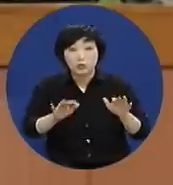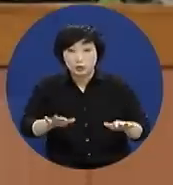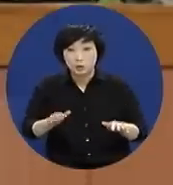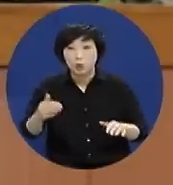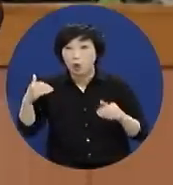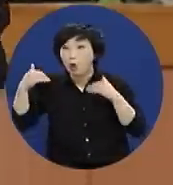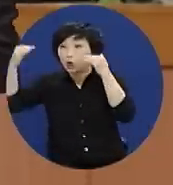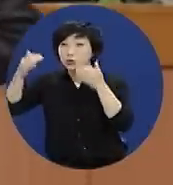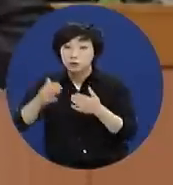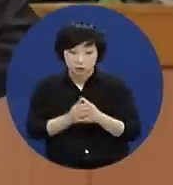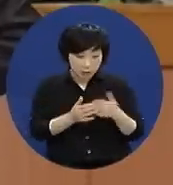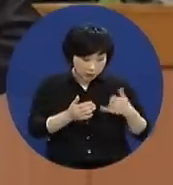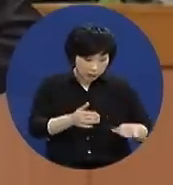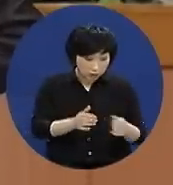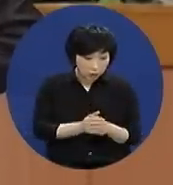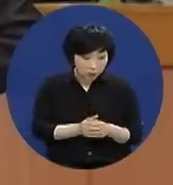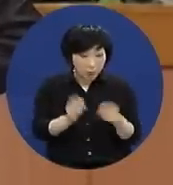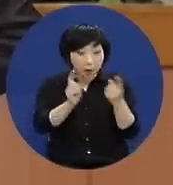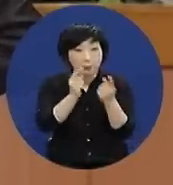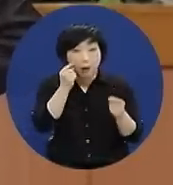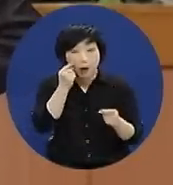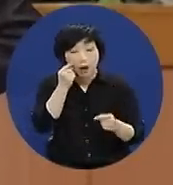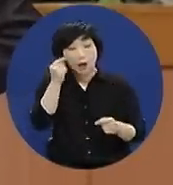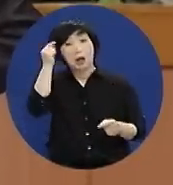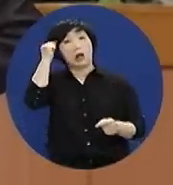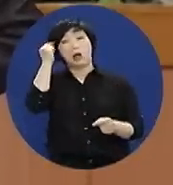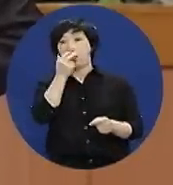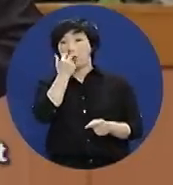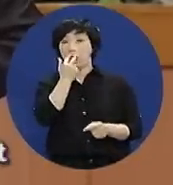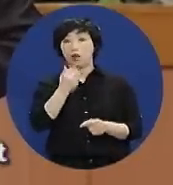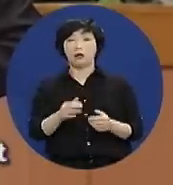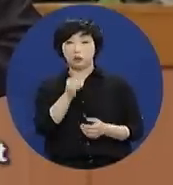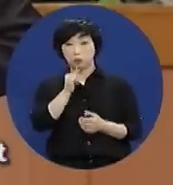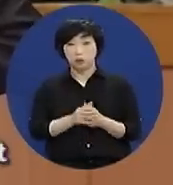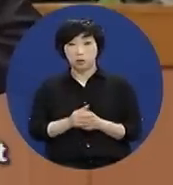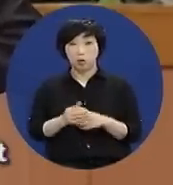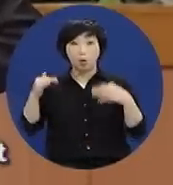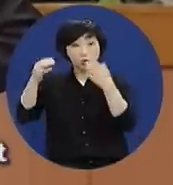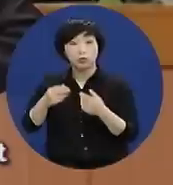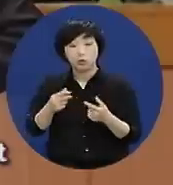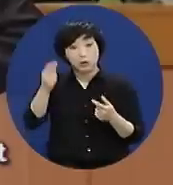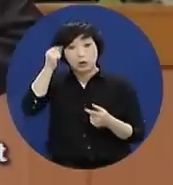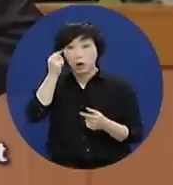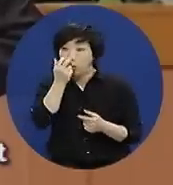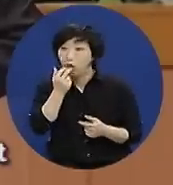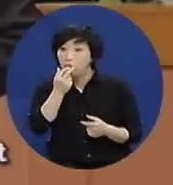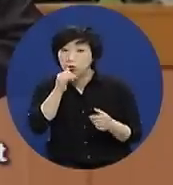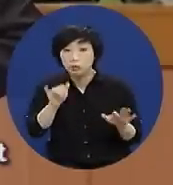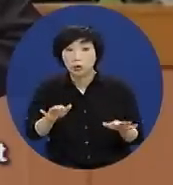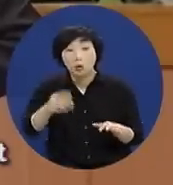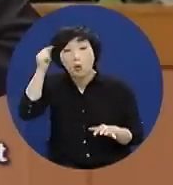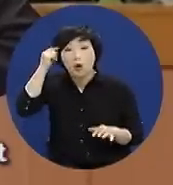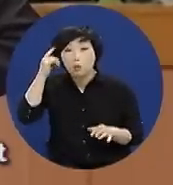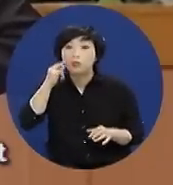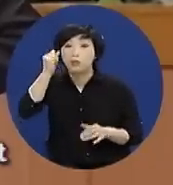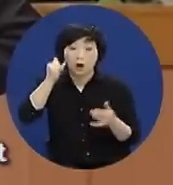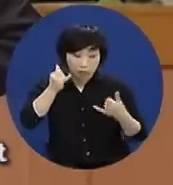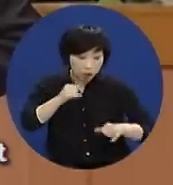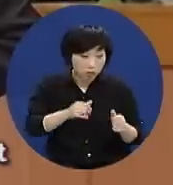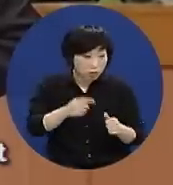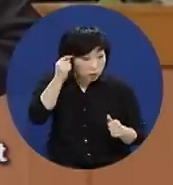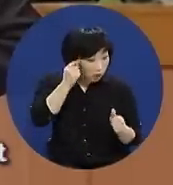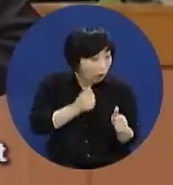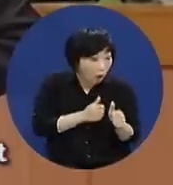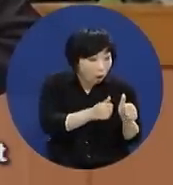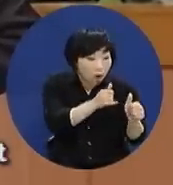や子供に会ってみると同じ子供のようです子供の意見に従っていく